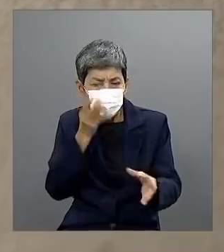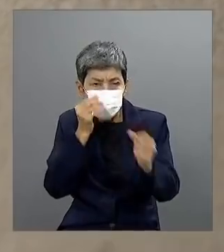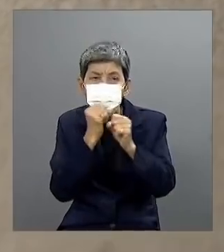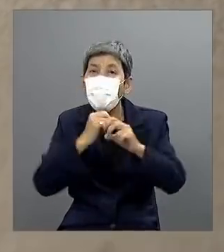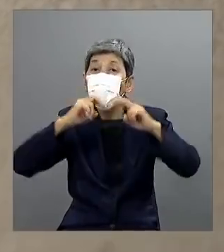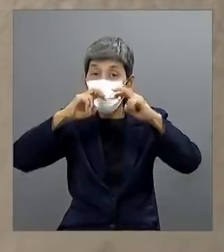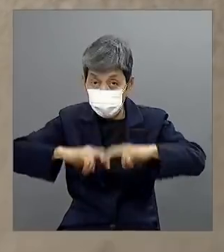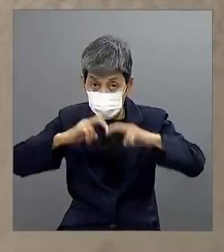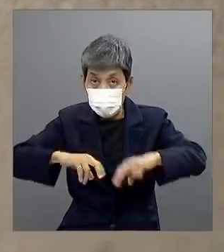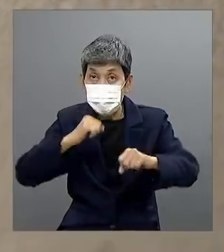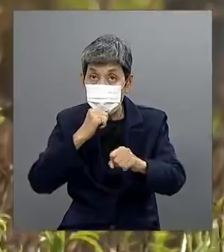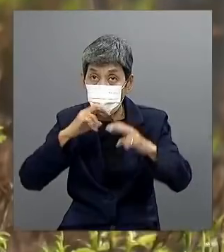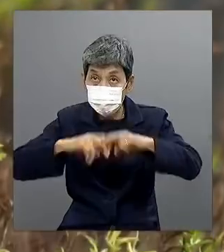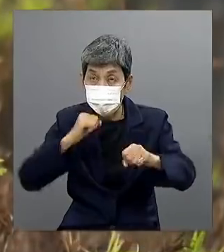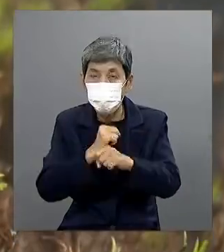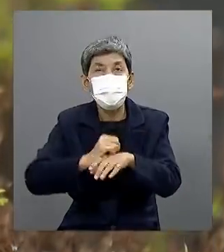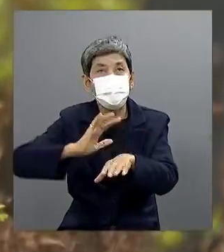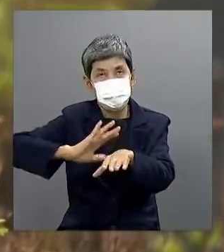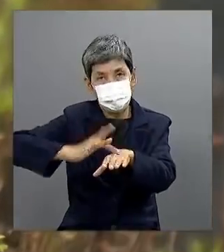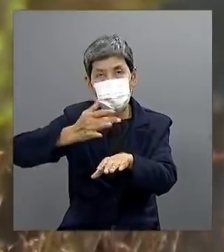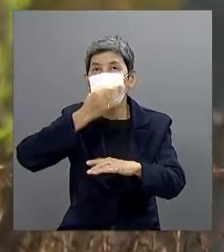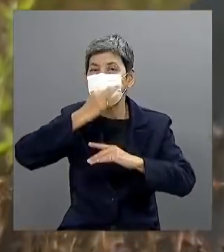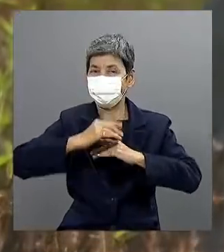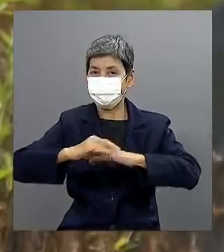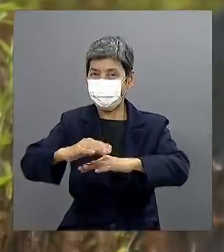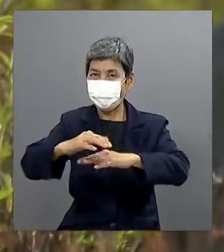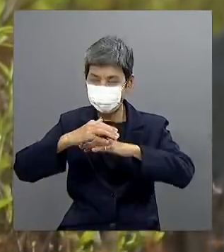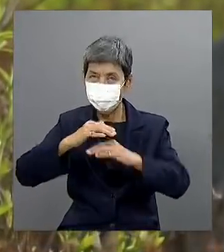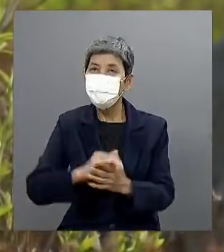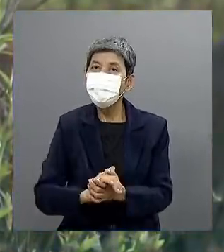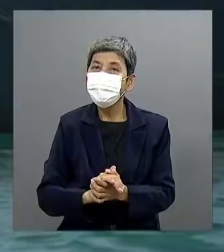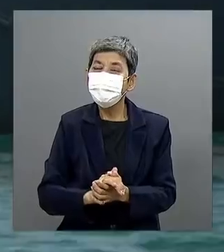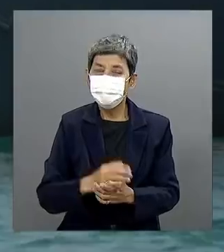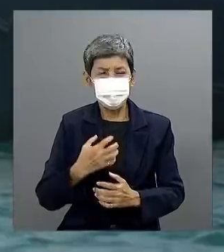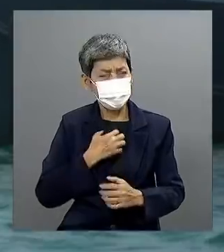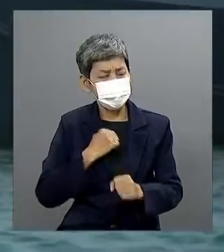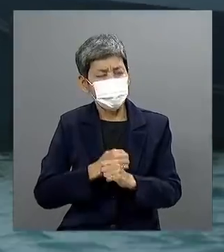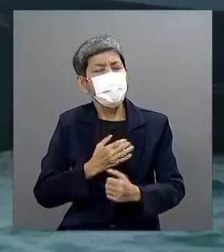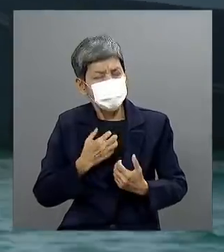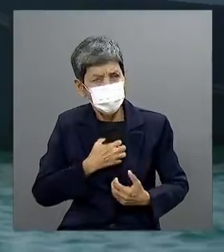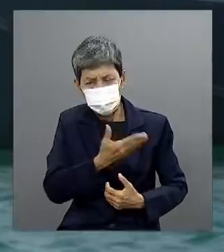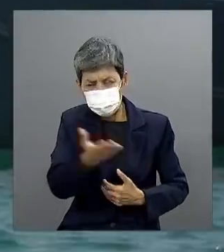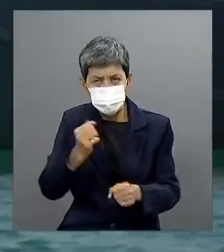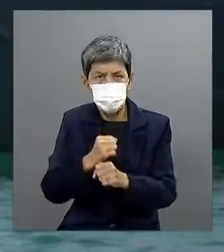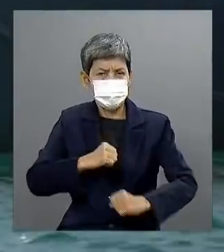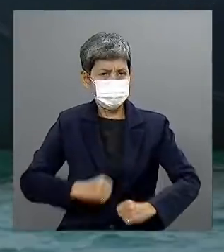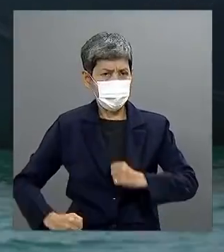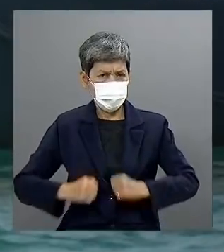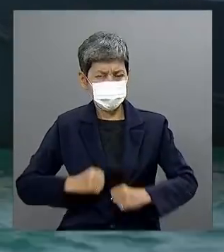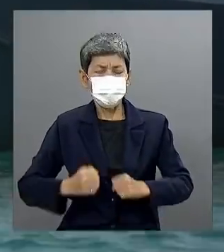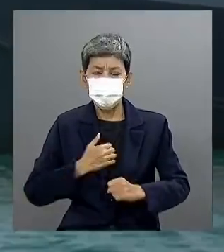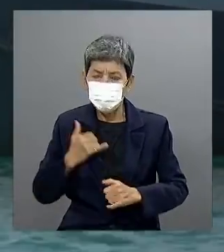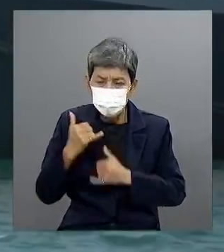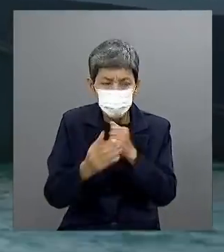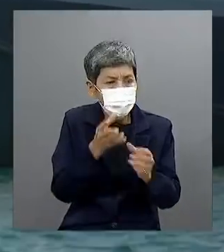ของทรัพยากรทางทะเลแล้วก็เป็นแหล่งที่จะสร้างจิตสำนึกให้กับเยาวชนที่เข้ามาเยี่ยมชมพื้น